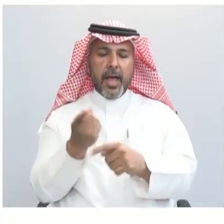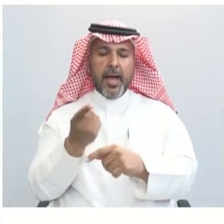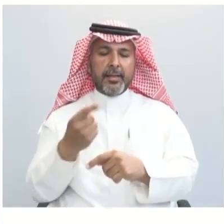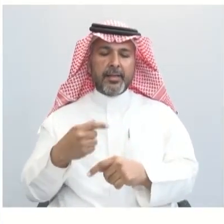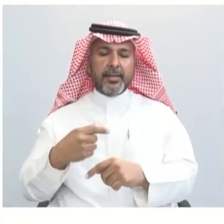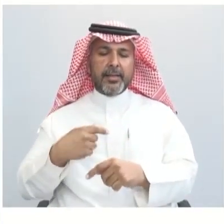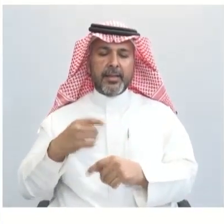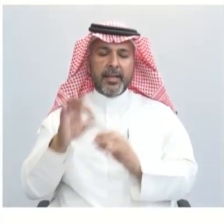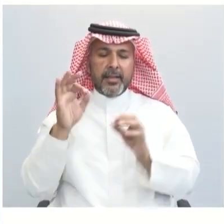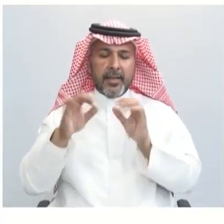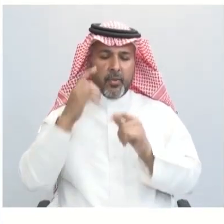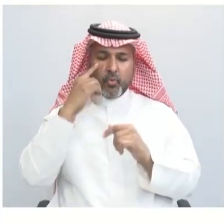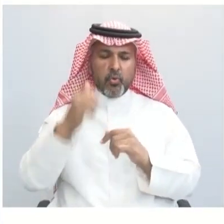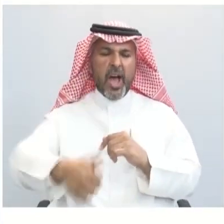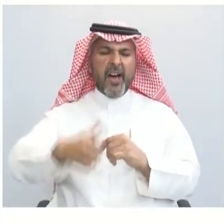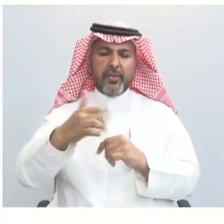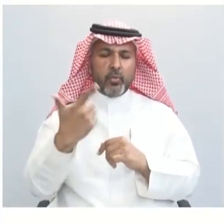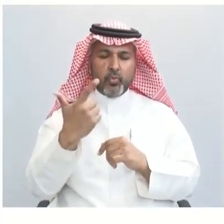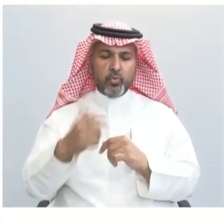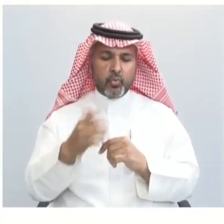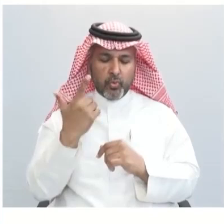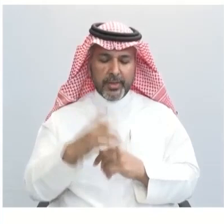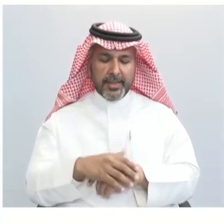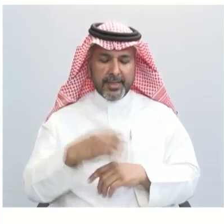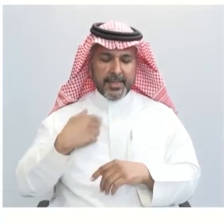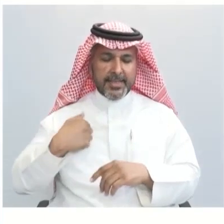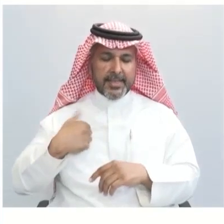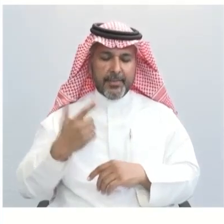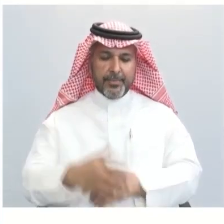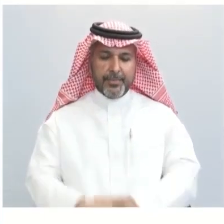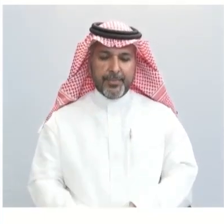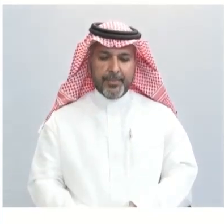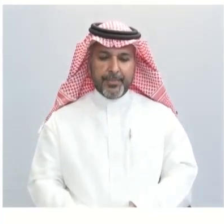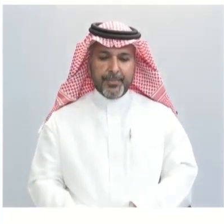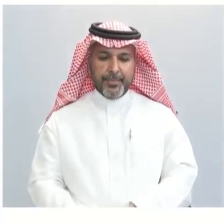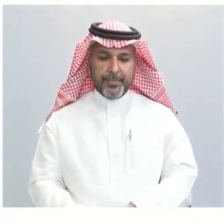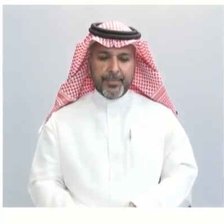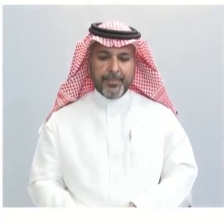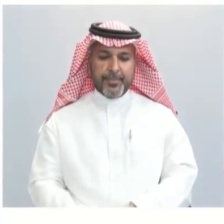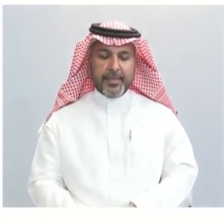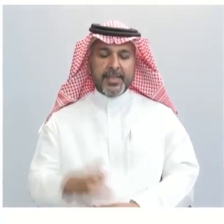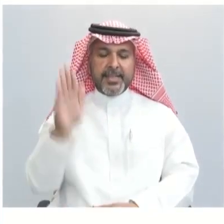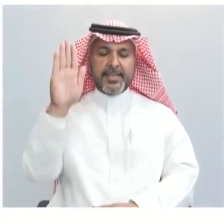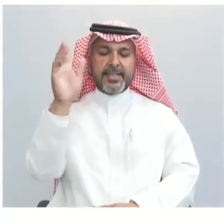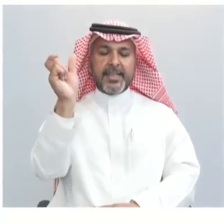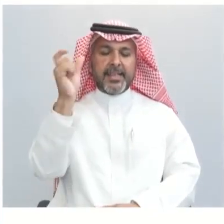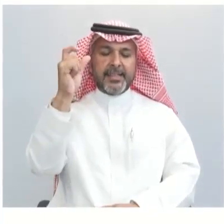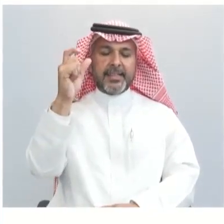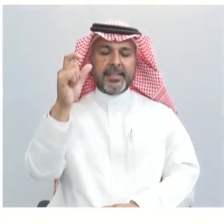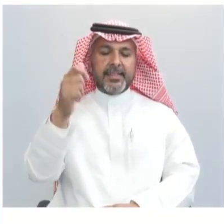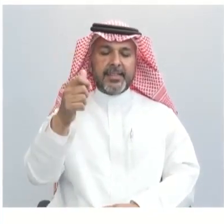الأفضل، ألف ميل تشيمب أو سيند إن بلو أو HTML. الإجابة الصحيحة ممتاز، سيند إن